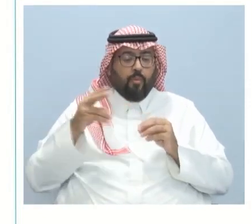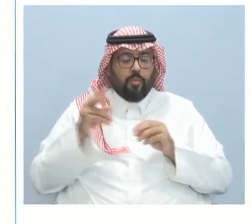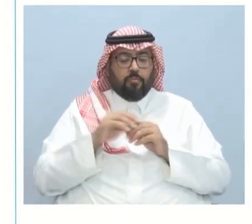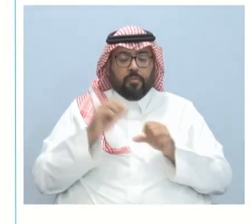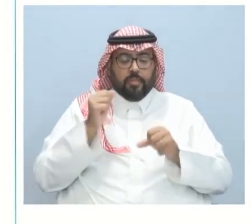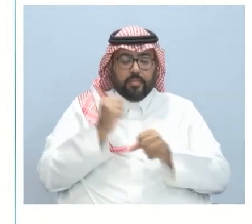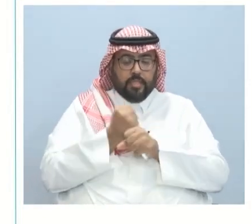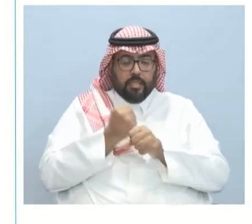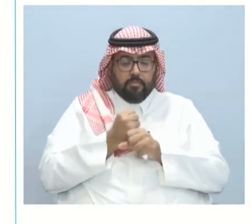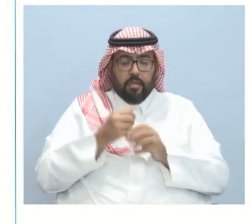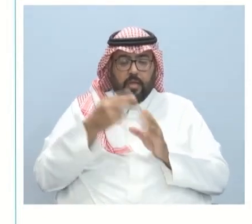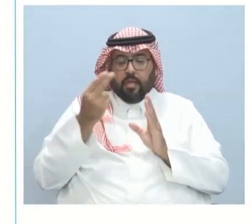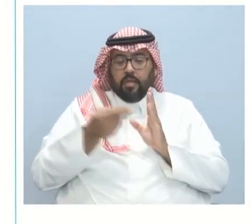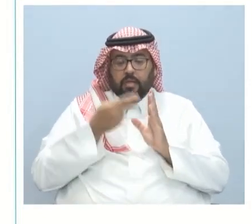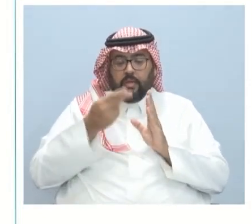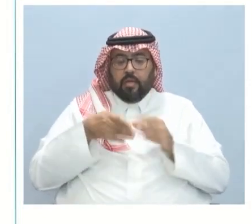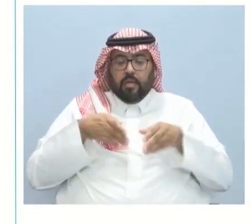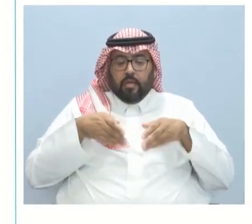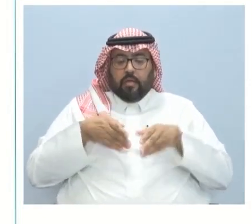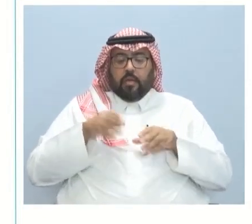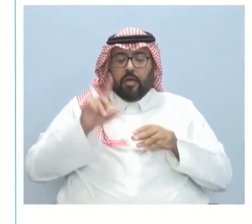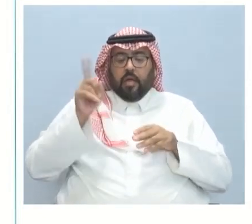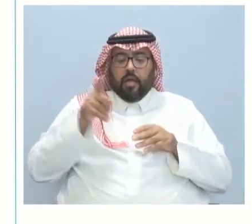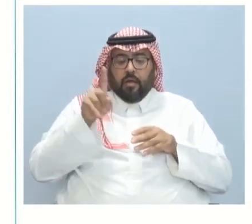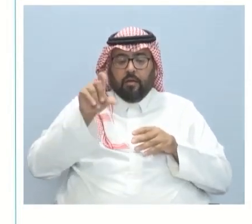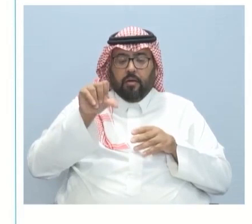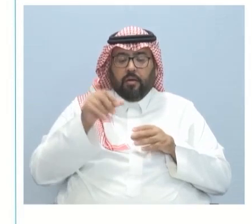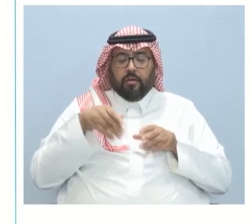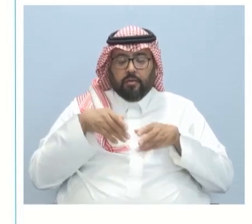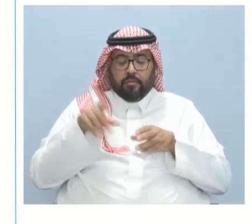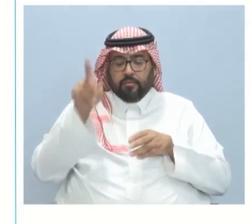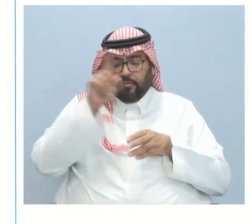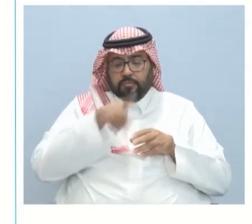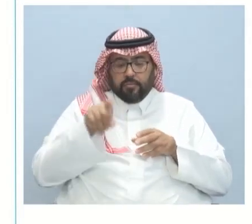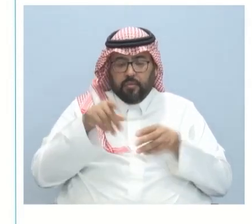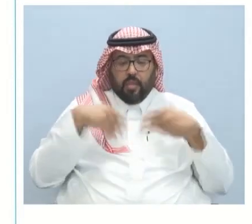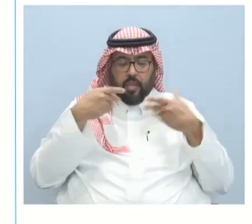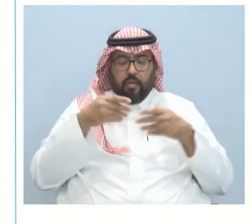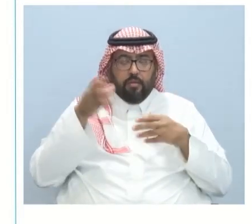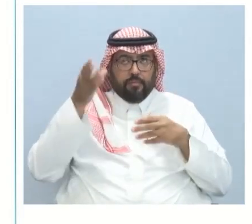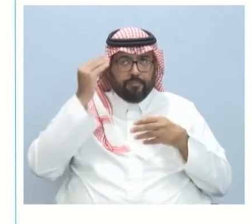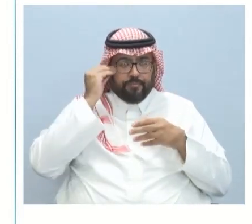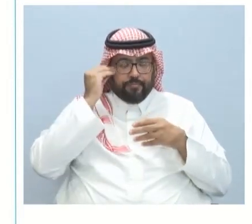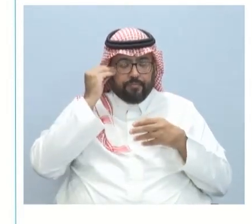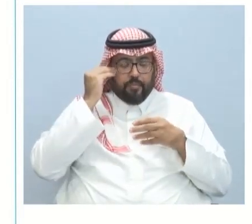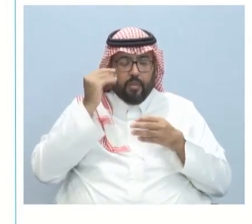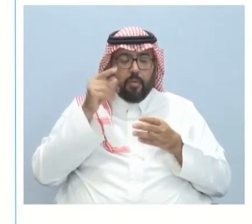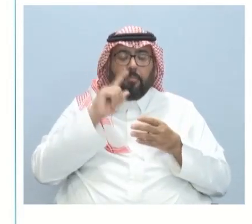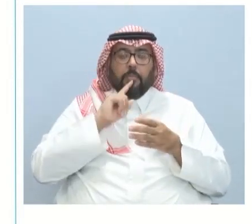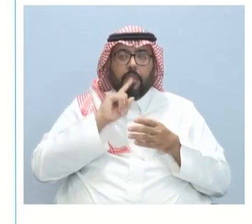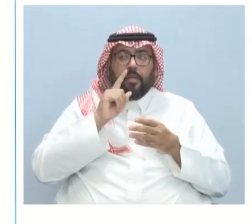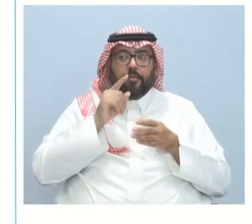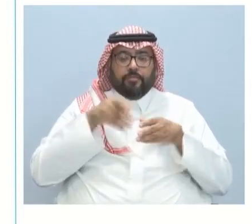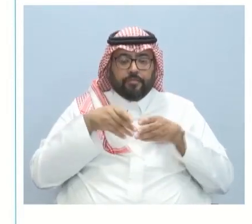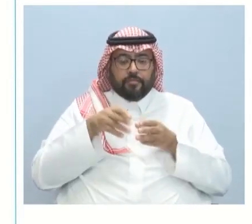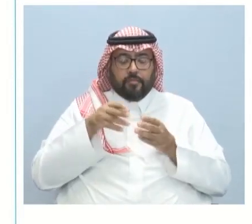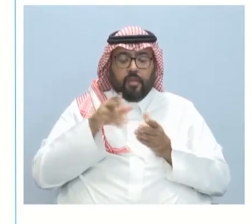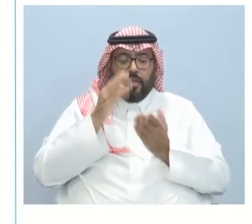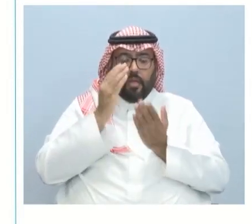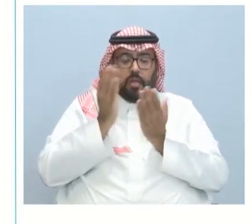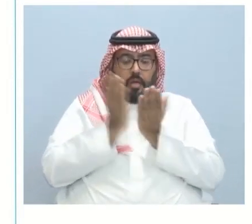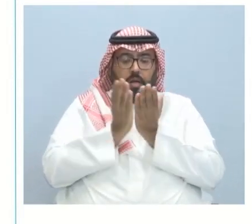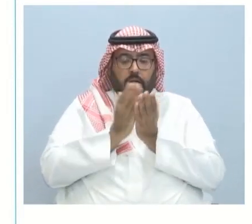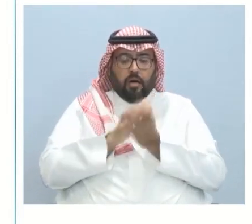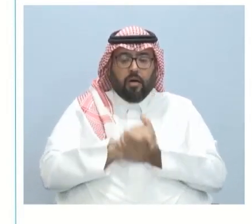نستخدم لرسم حركه الروبوت داخل ساحه اللعب سنتعرف باذن الله على ذلك خلال مجريات هذا